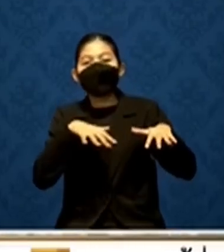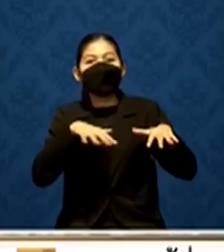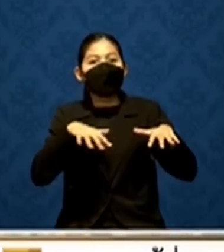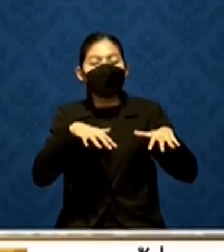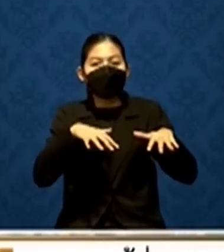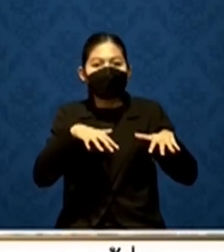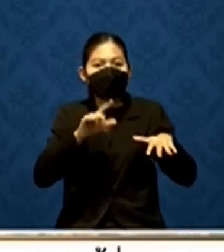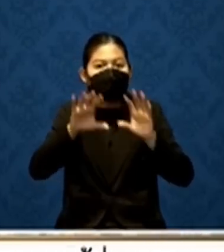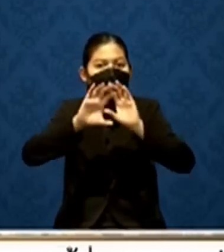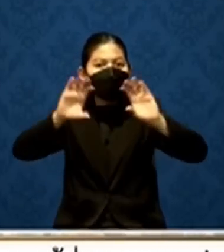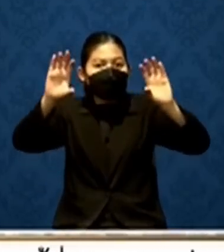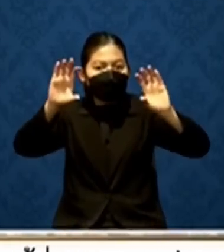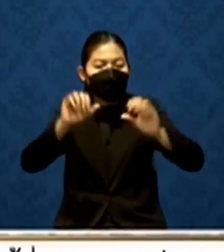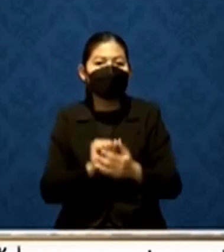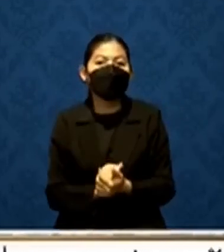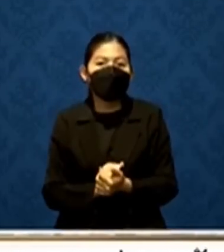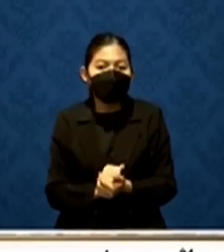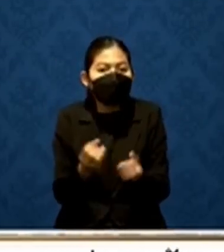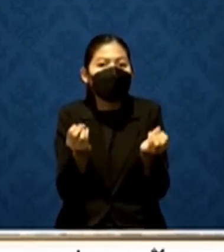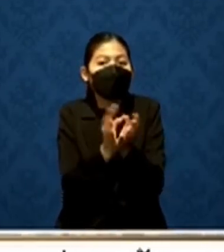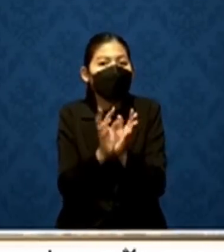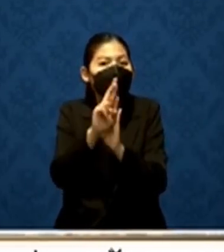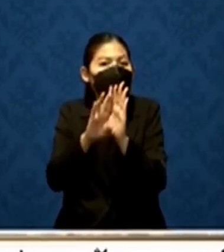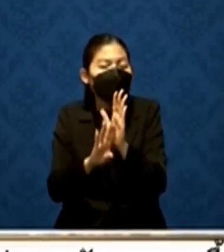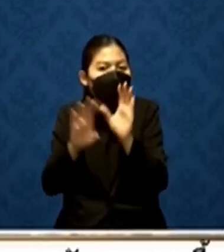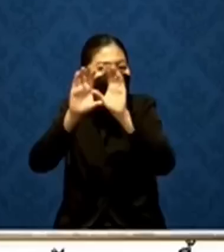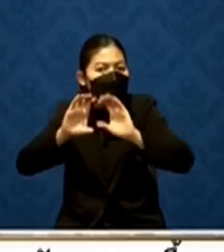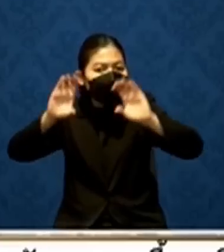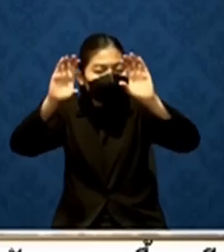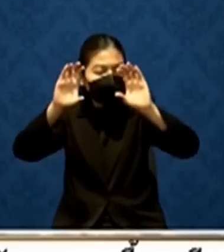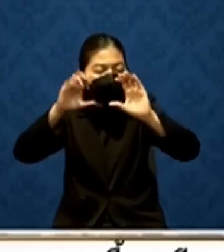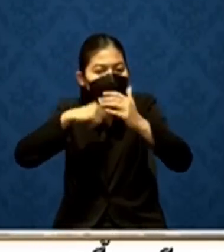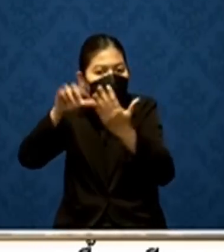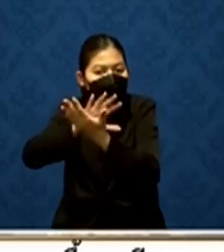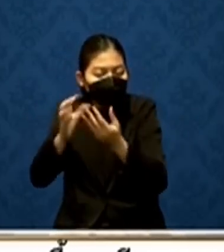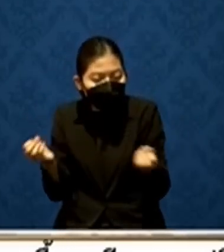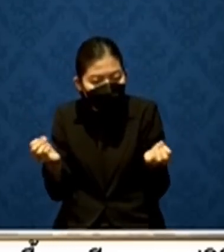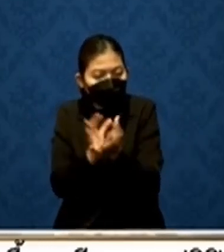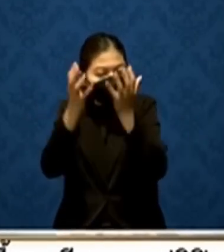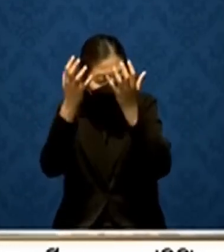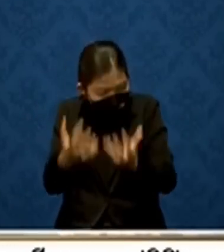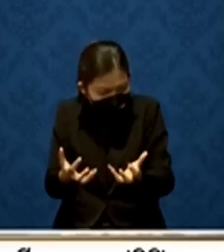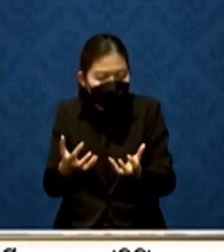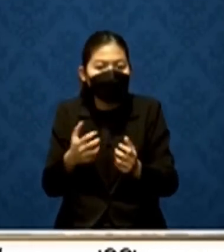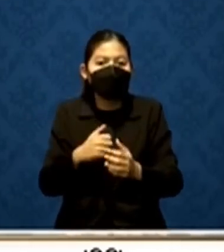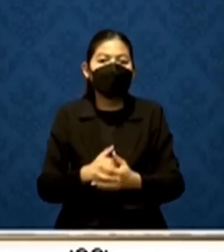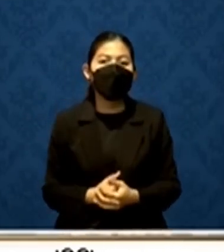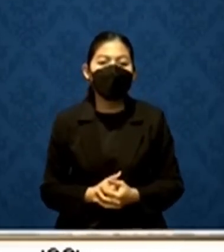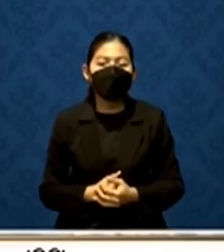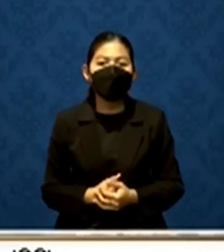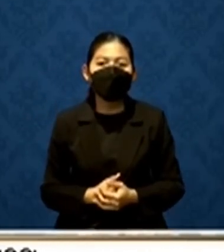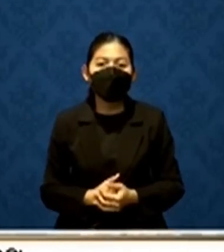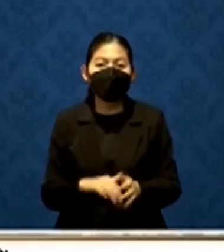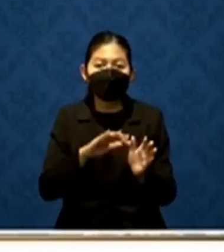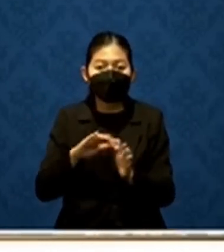ปฏิบัติหน้าที่ราชการทำให้ระบบราชการและประเทศชาติได้รับความเสียหายอย่างร้ายแรงและก็